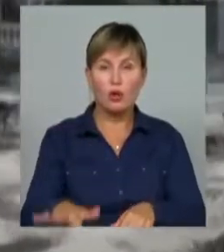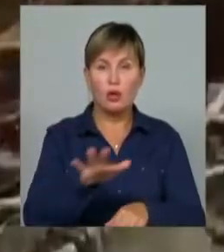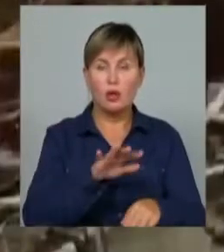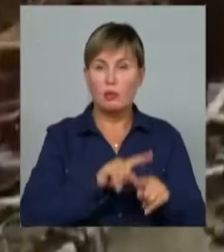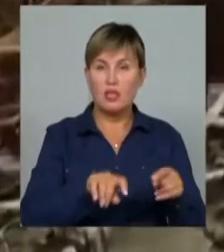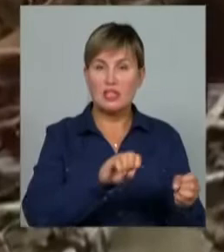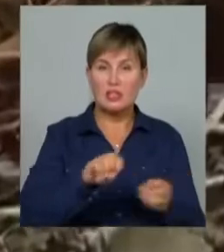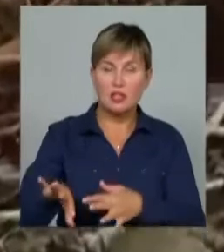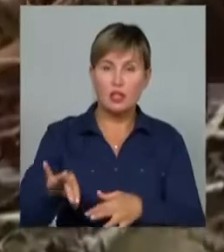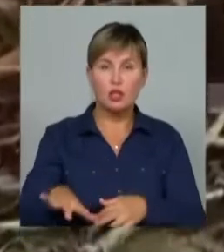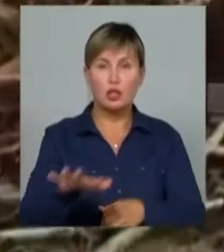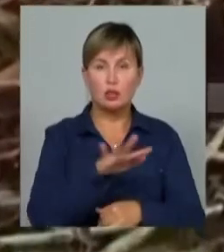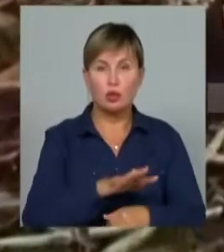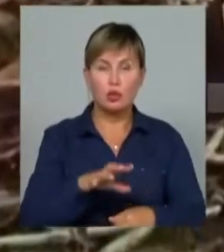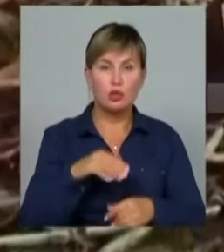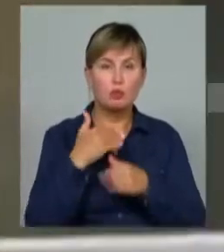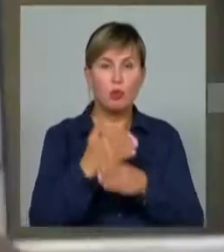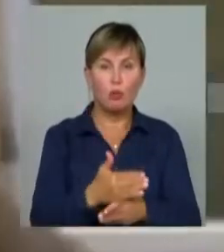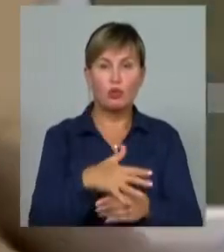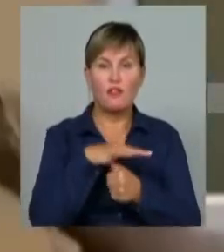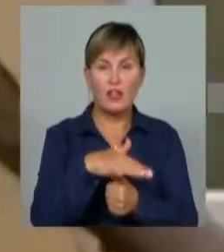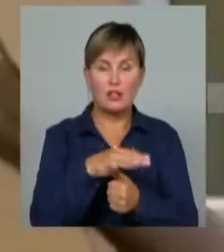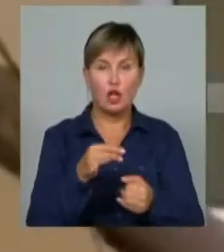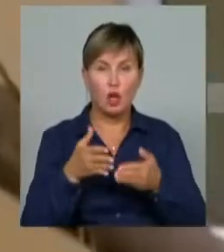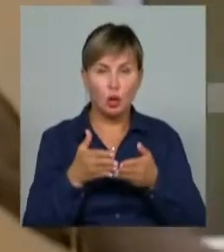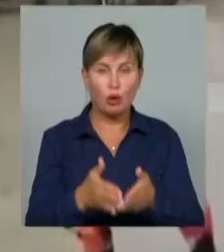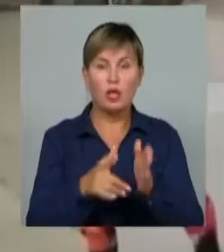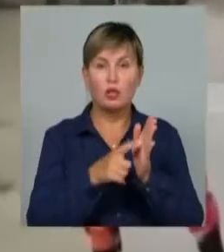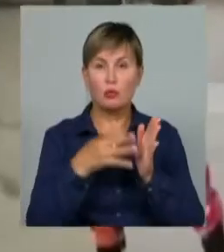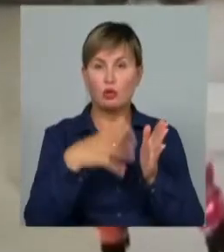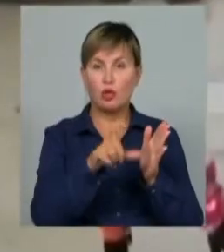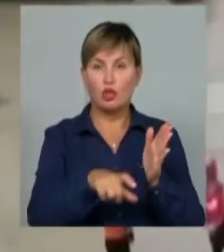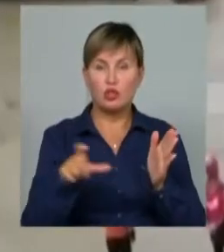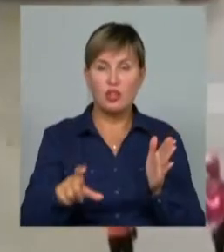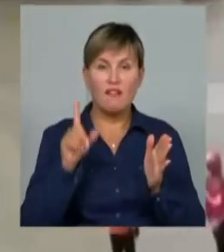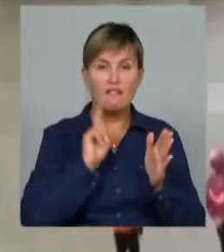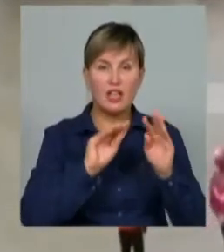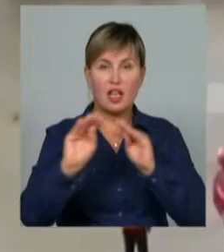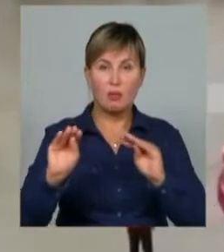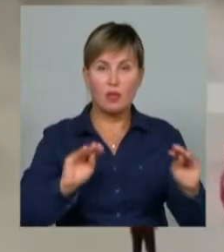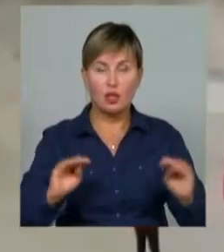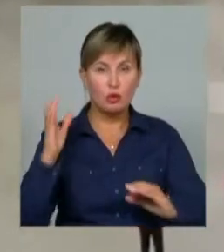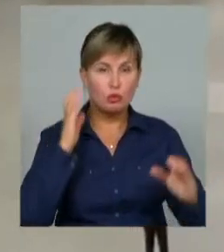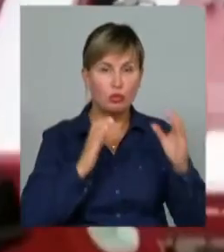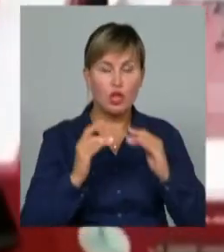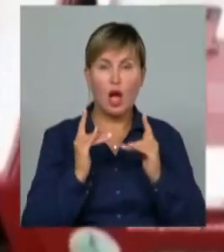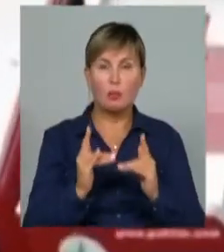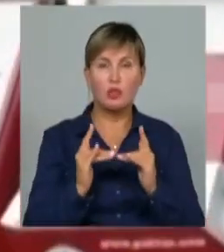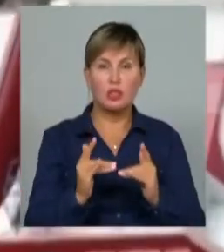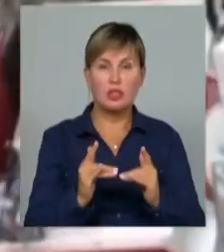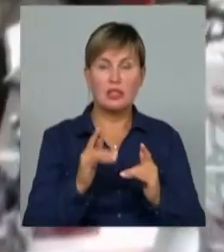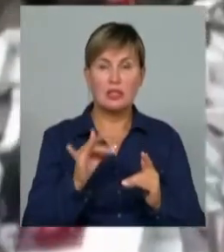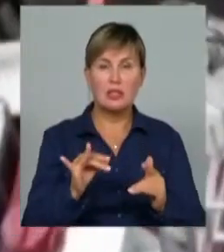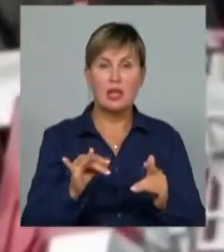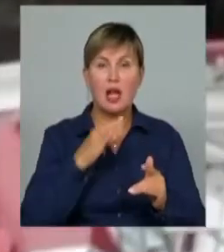эвакуировали из зоны бедствия с помощью вертолетов и лодок. 740 человек временно размещены в студенческих общежитиях. Тем временем